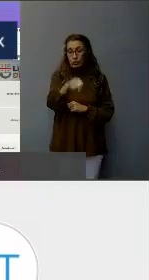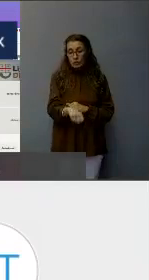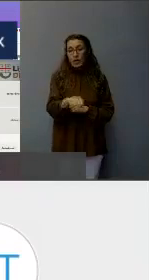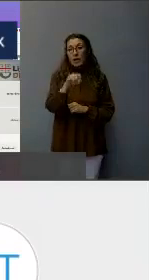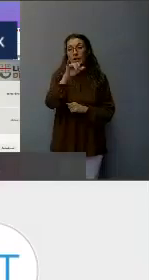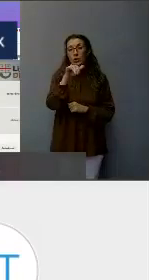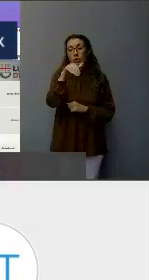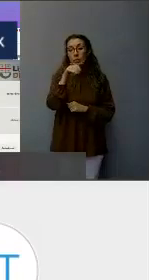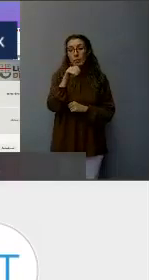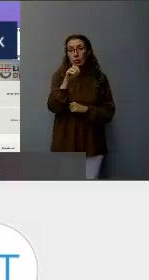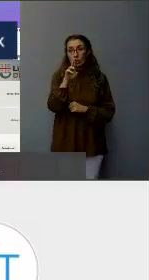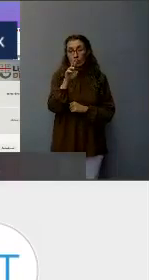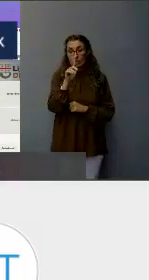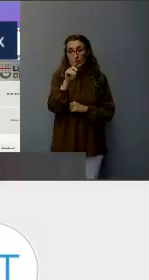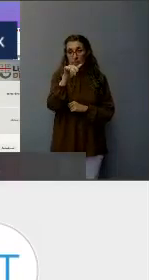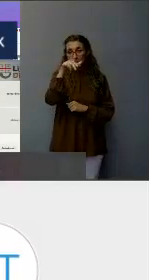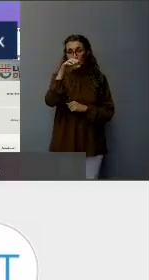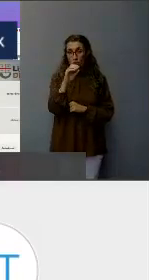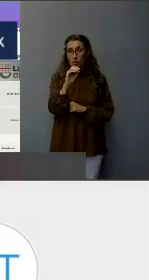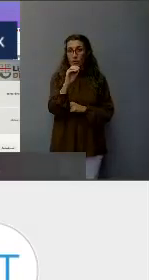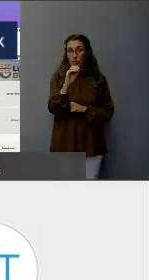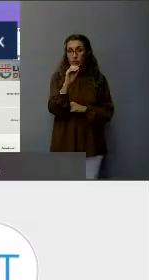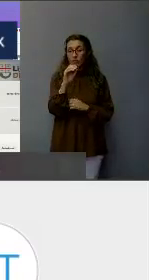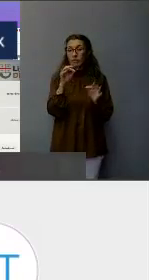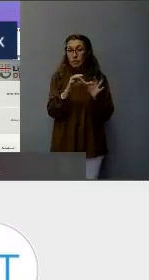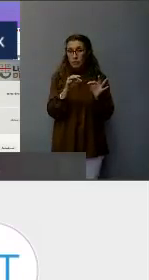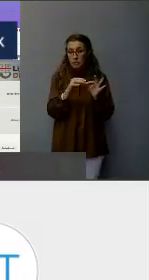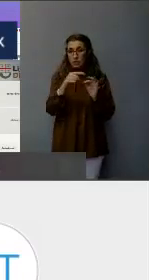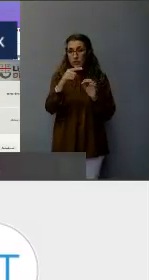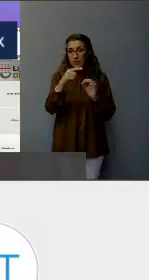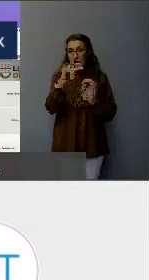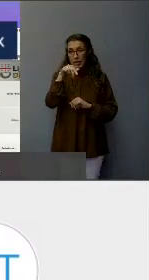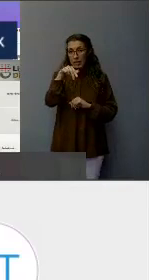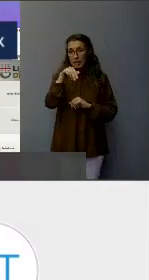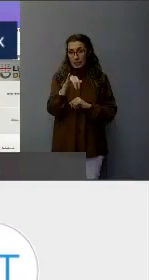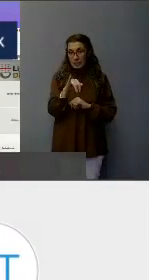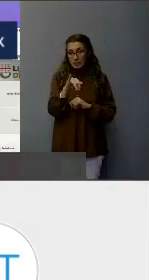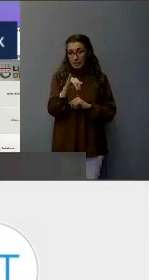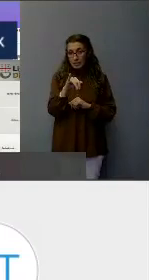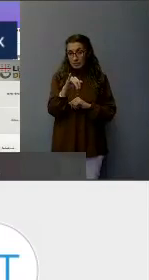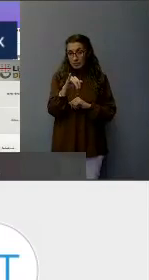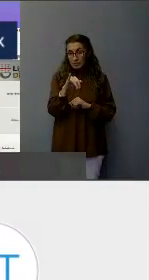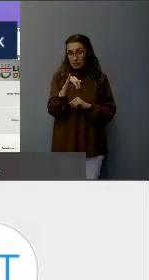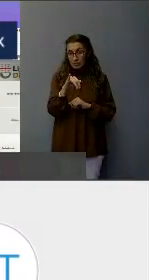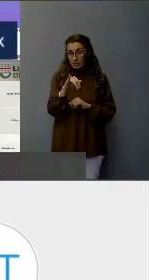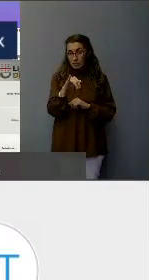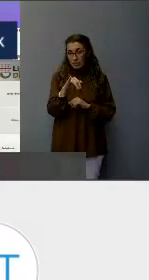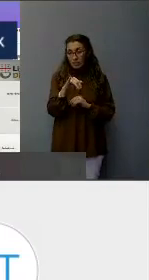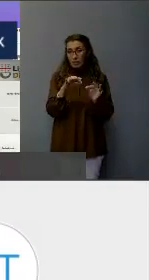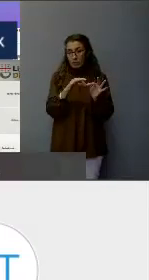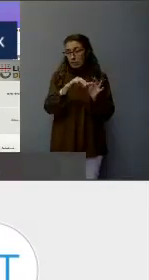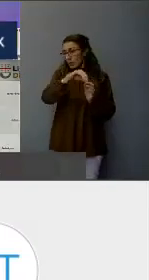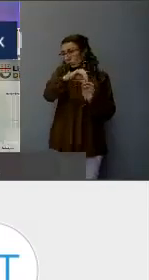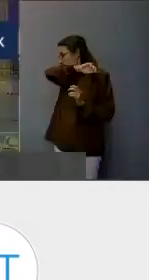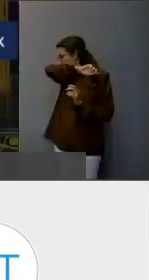consigliere immordino favorevole consigliera artini favorevole